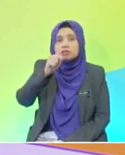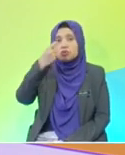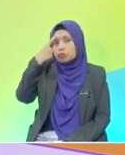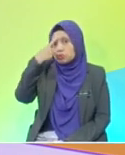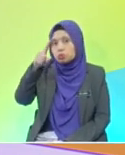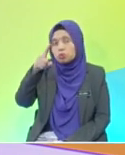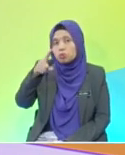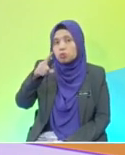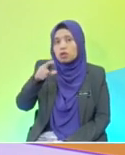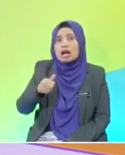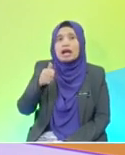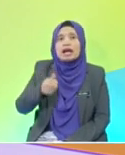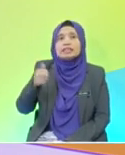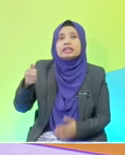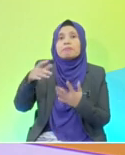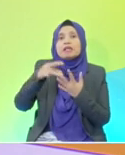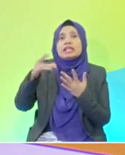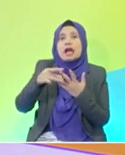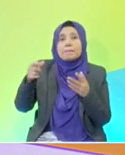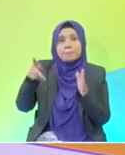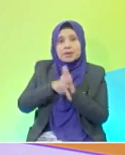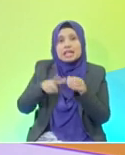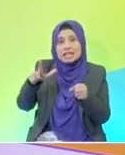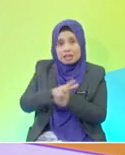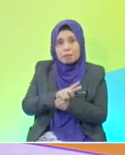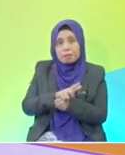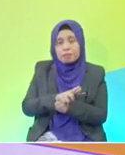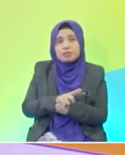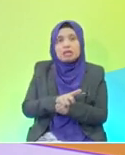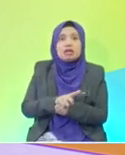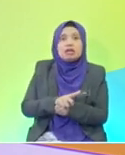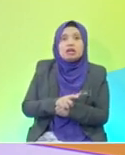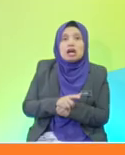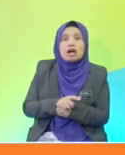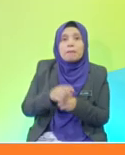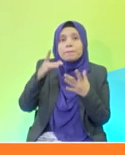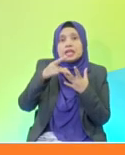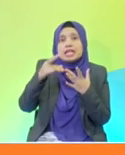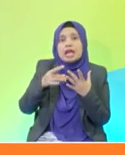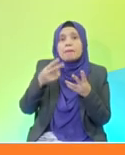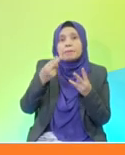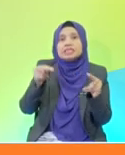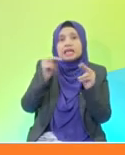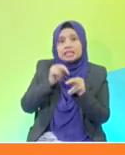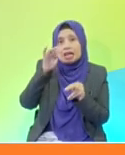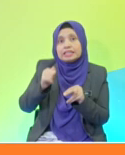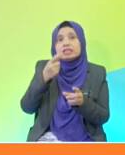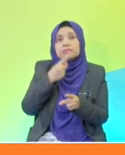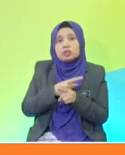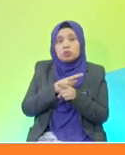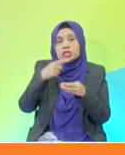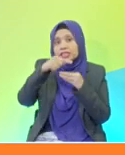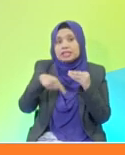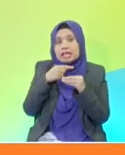aneka gabungan ataupun pilihan pelengkap Oke pilih pernyataan yang betul tentang input